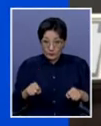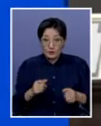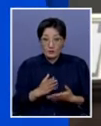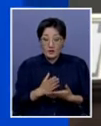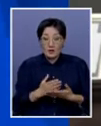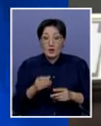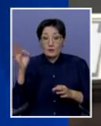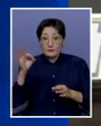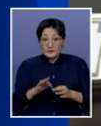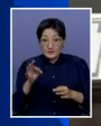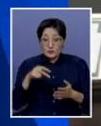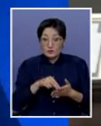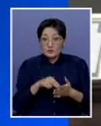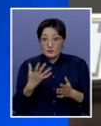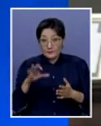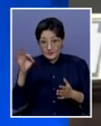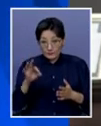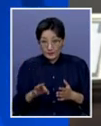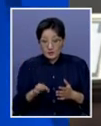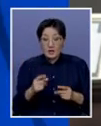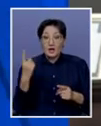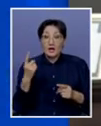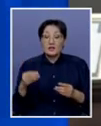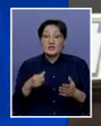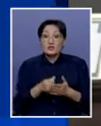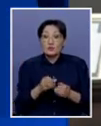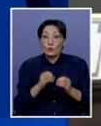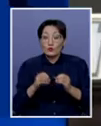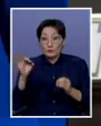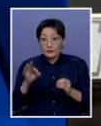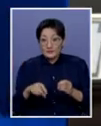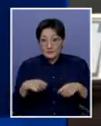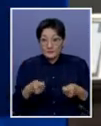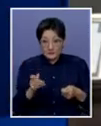бар. Пайыздық мөлшерлемесі 5% бен, алғашқы жарнасы 10% бен беріледі.